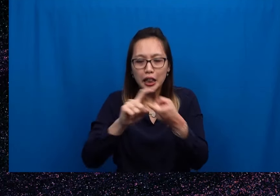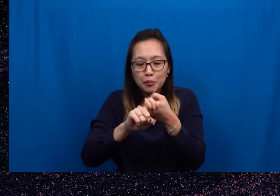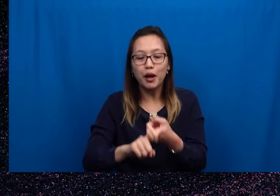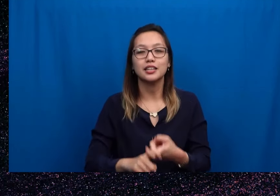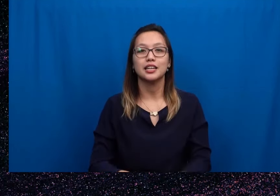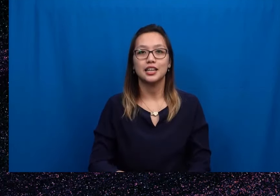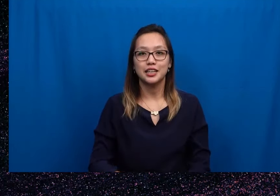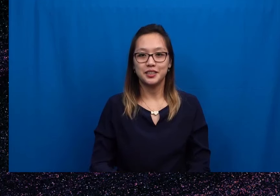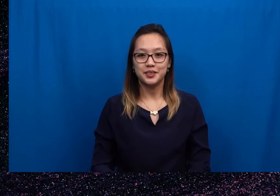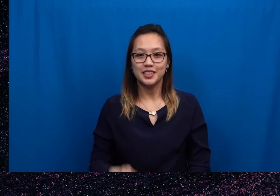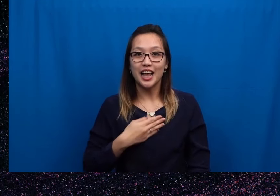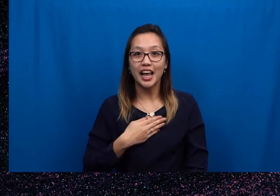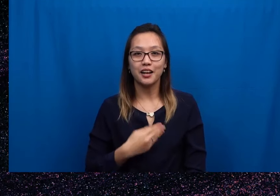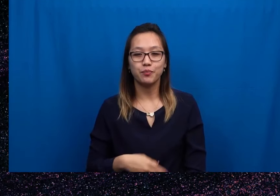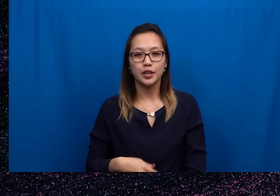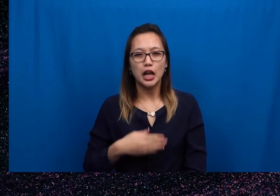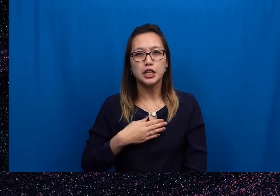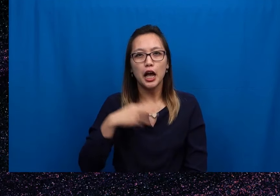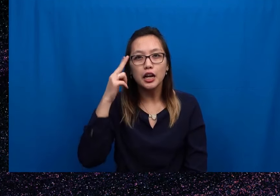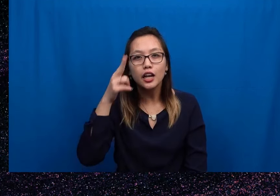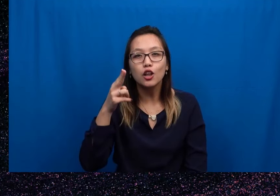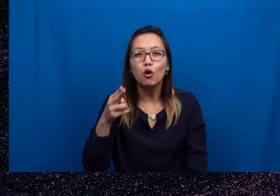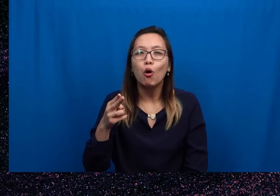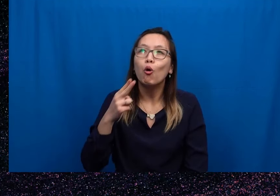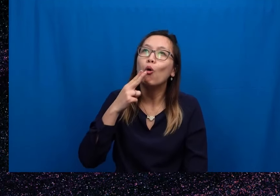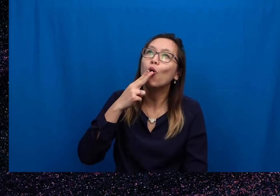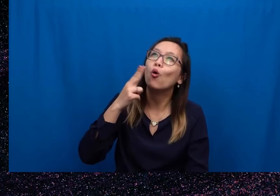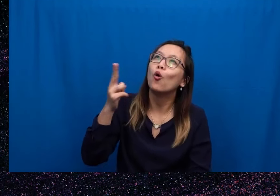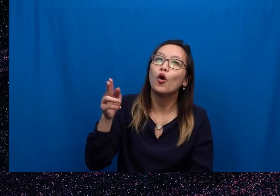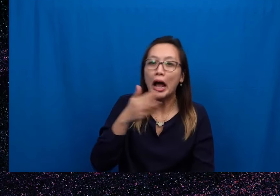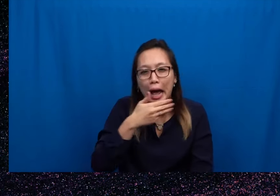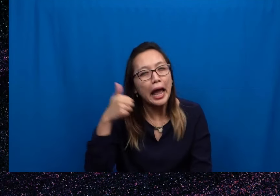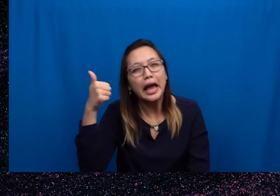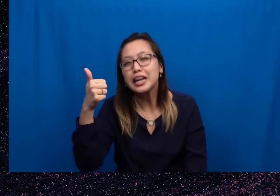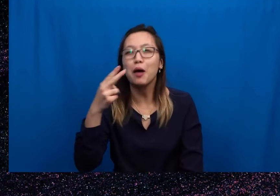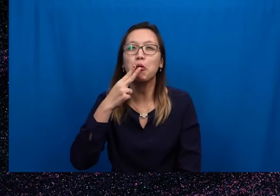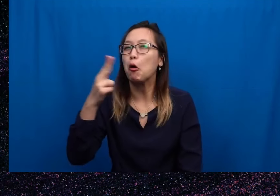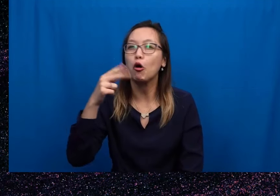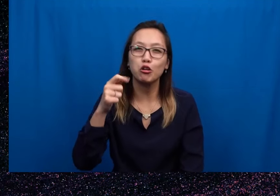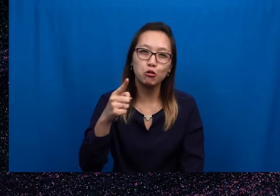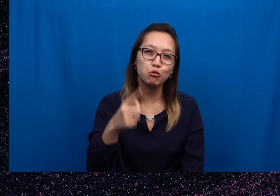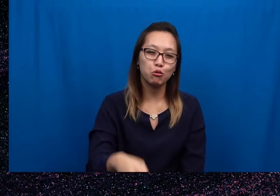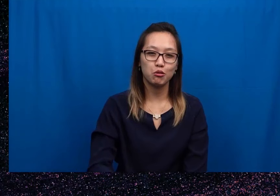nikmatnya. Saya tidak bisa menahan diri lagi. Saya berkata sama dia,